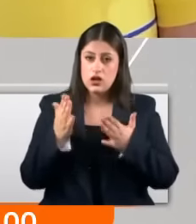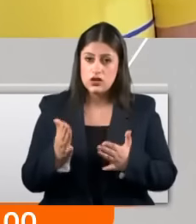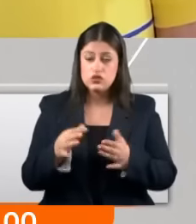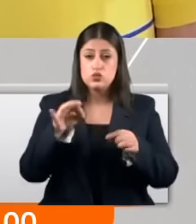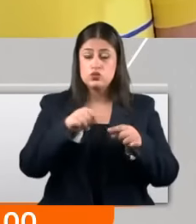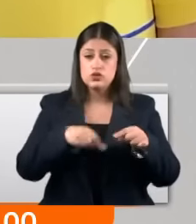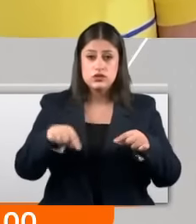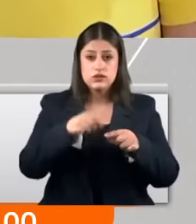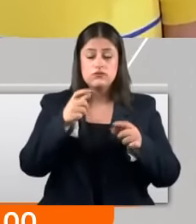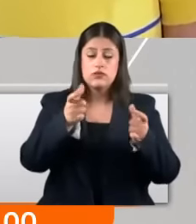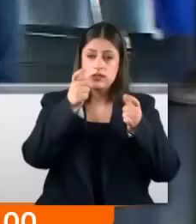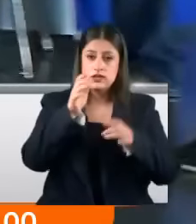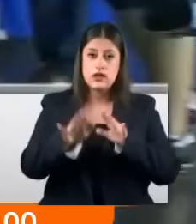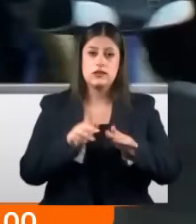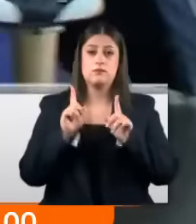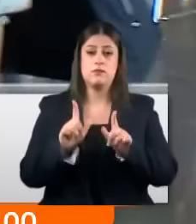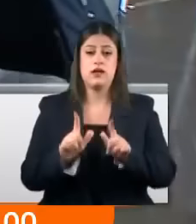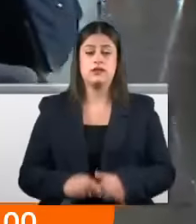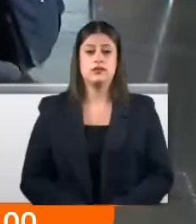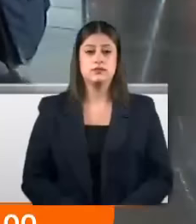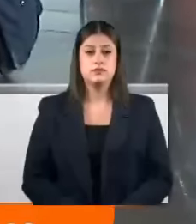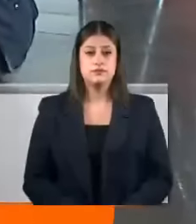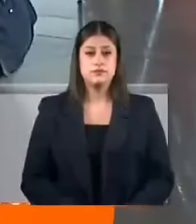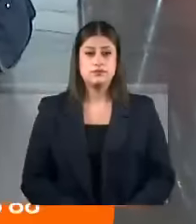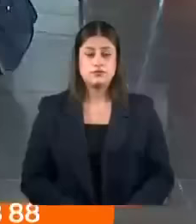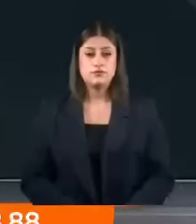insanların dikkatli adım atmasına yarar var.